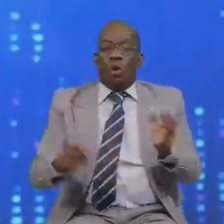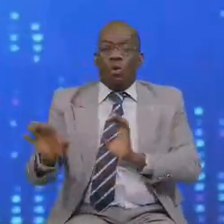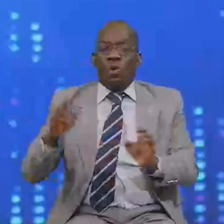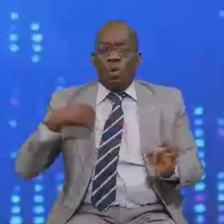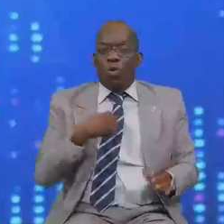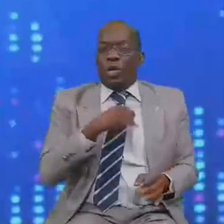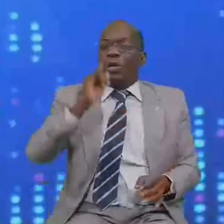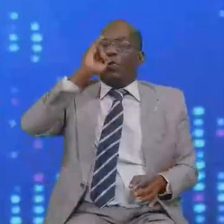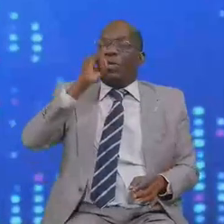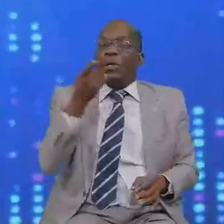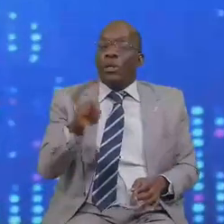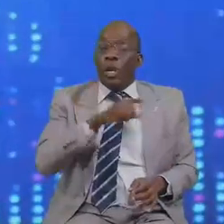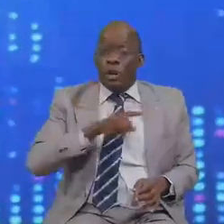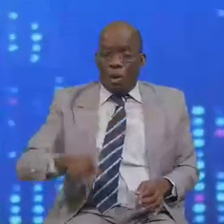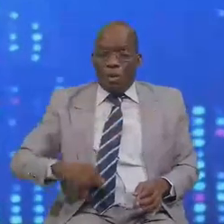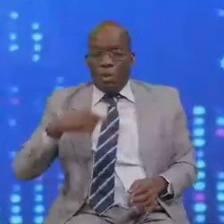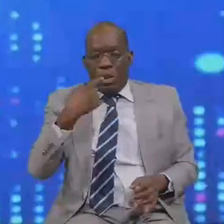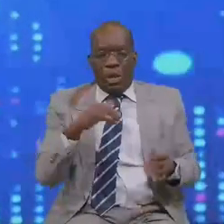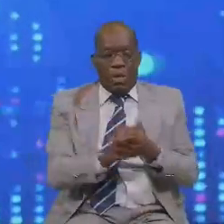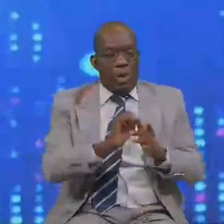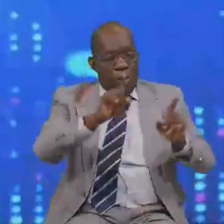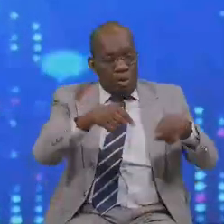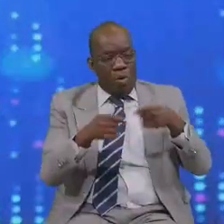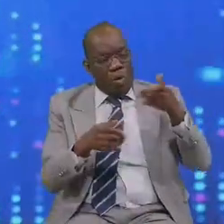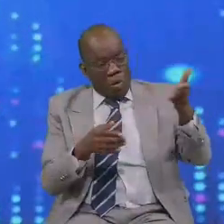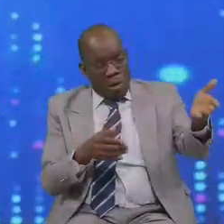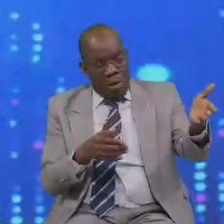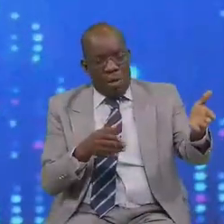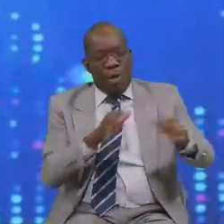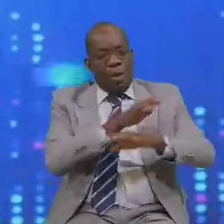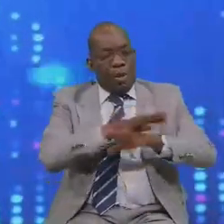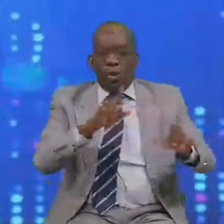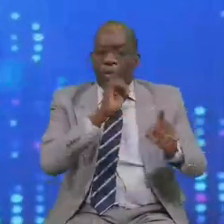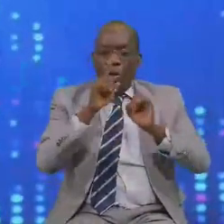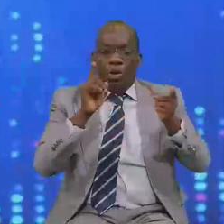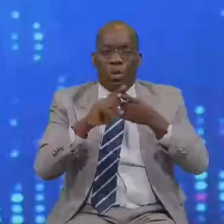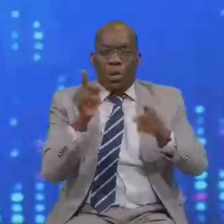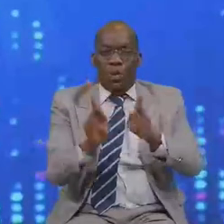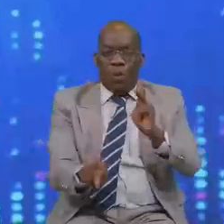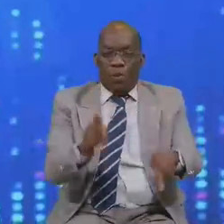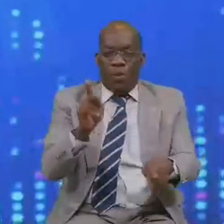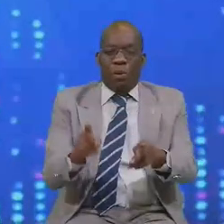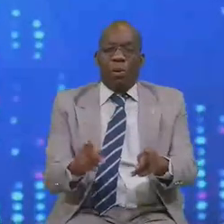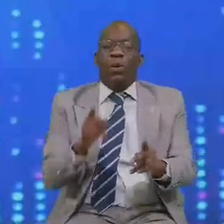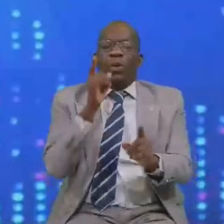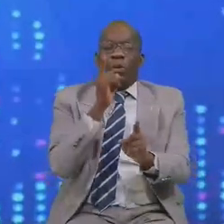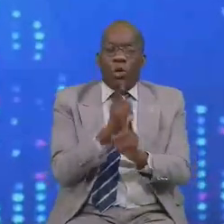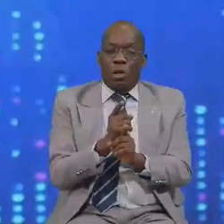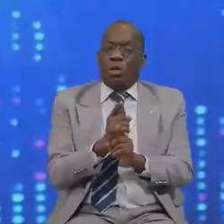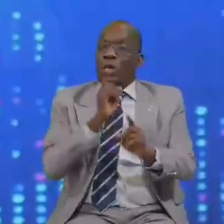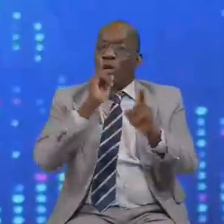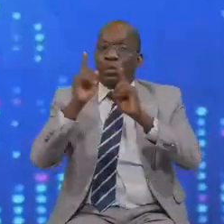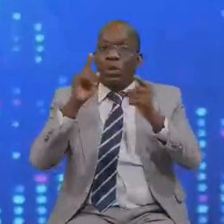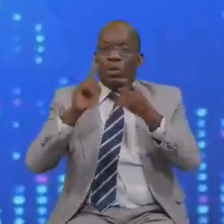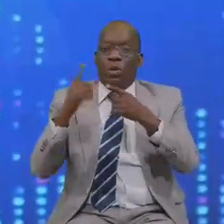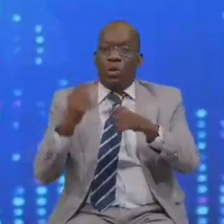Seigneur dit, va là-bas, ne parle pas au peuple, parle au rocher